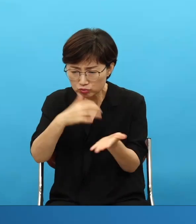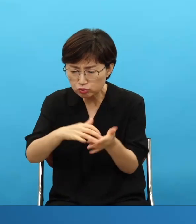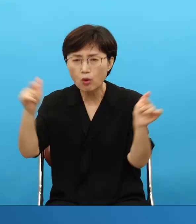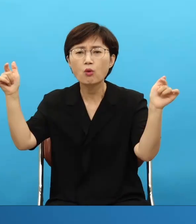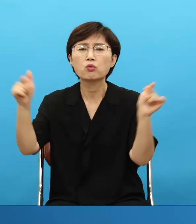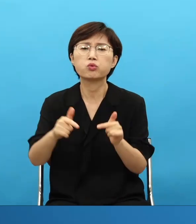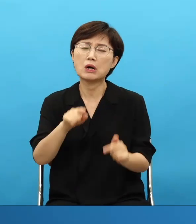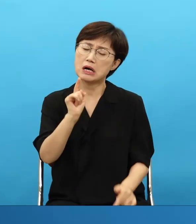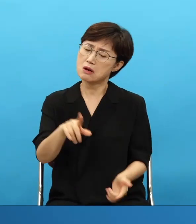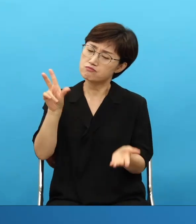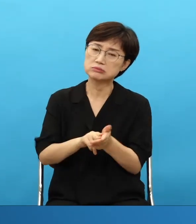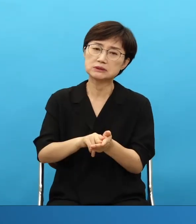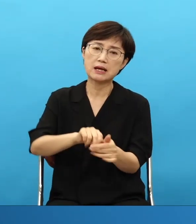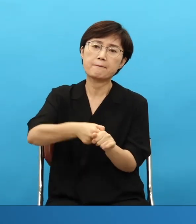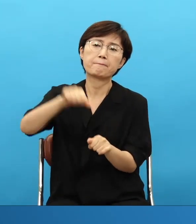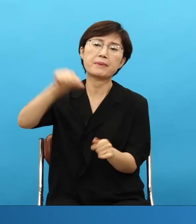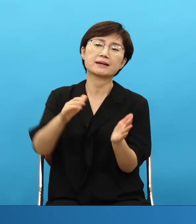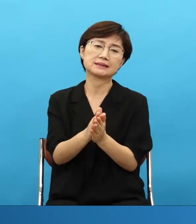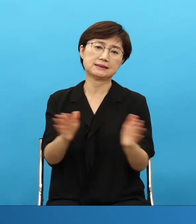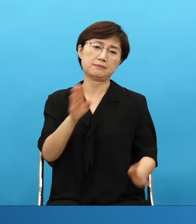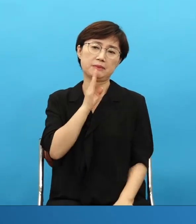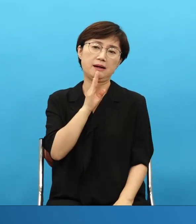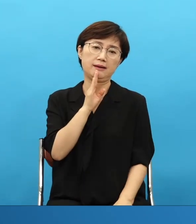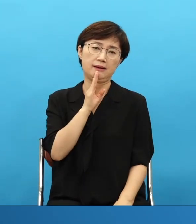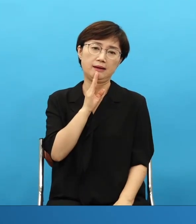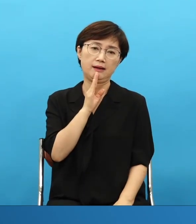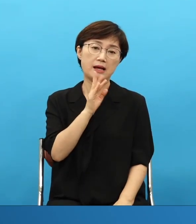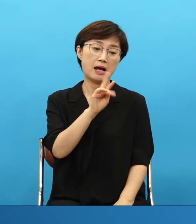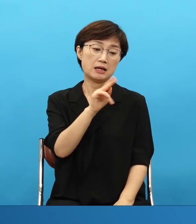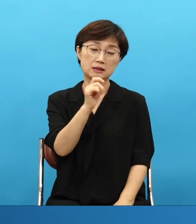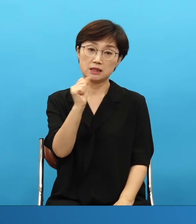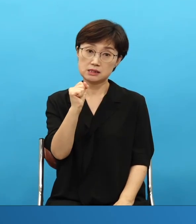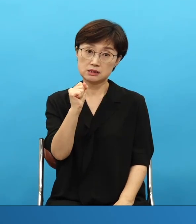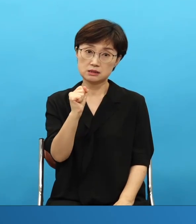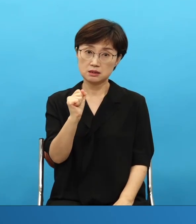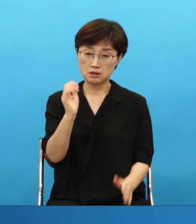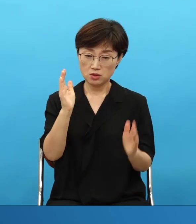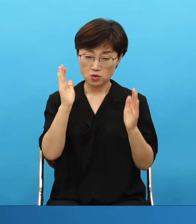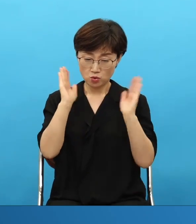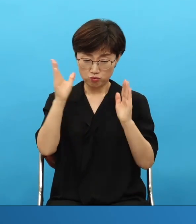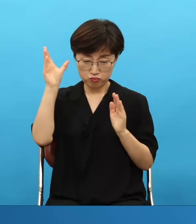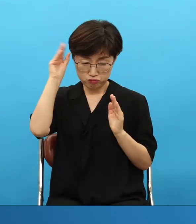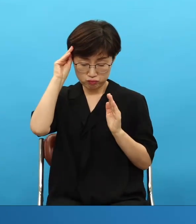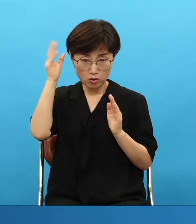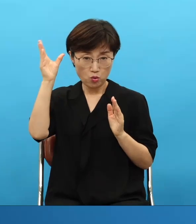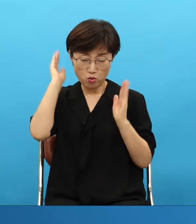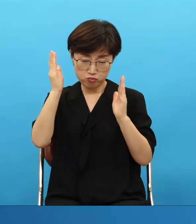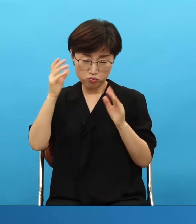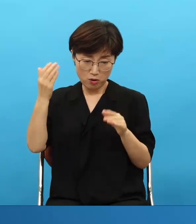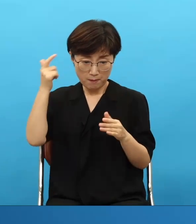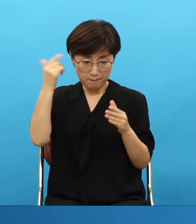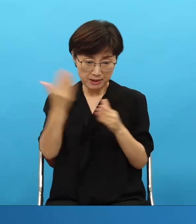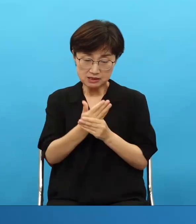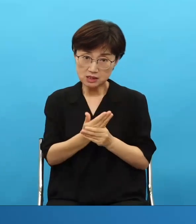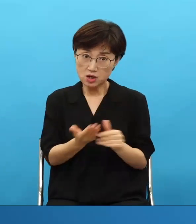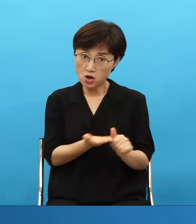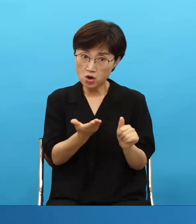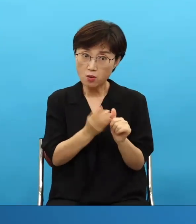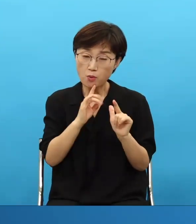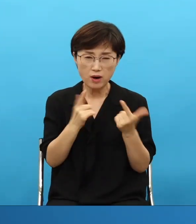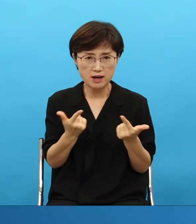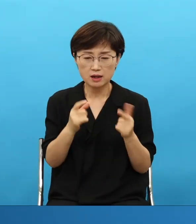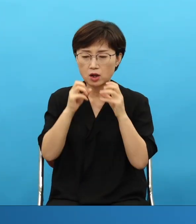우리 RTS는 학자도 만들어야 되지만 전도자를 만들어라, 교회를 살려라, 이런 일꾼들을 만들어내고 있습니다.